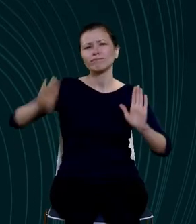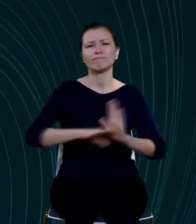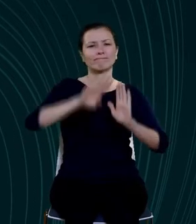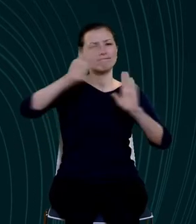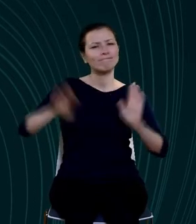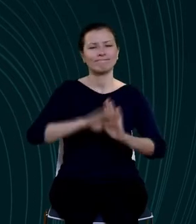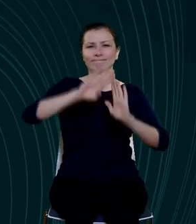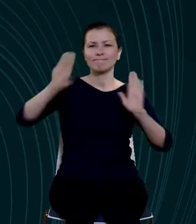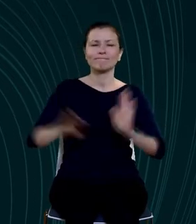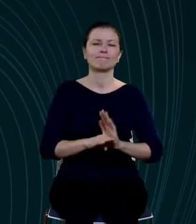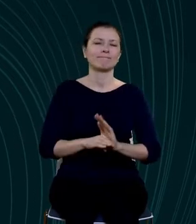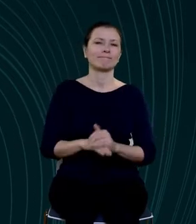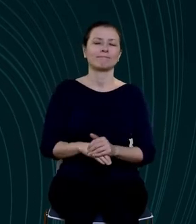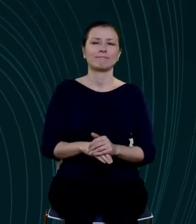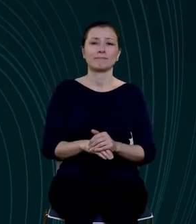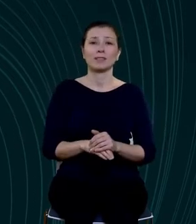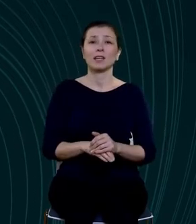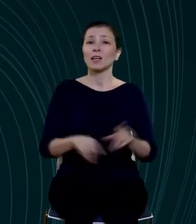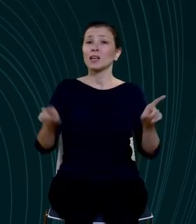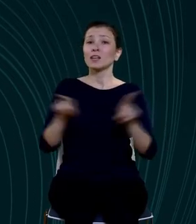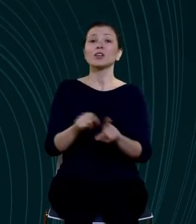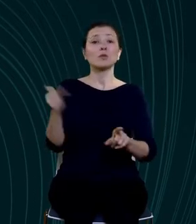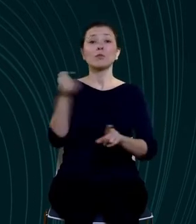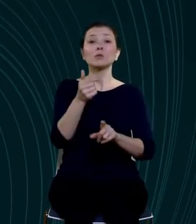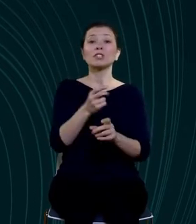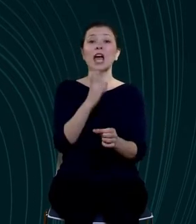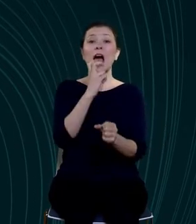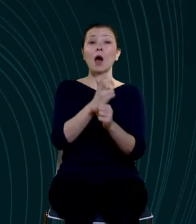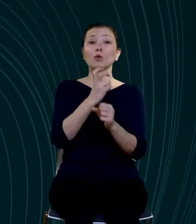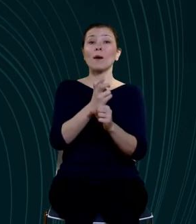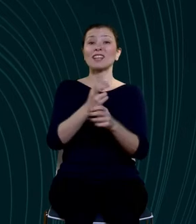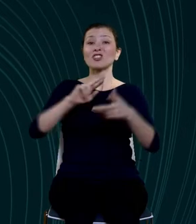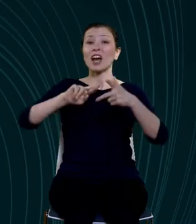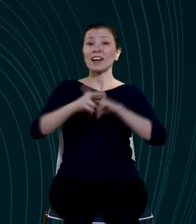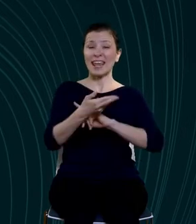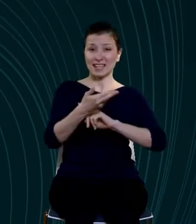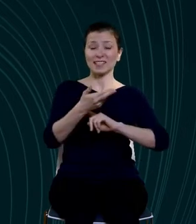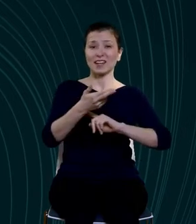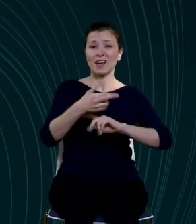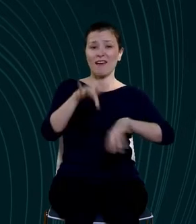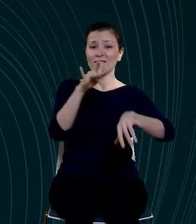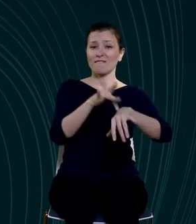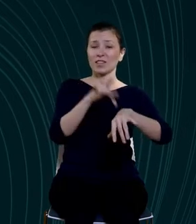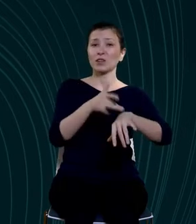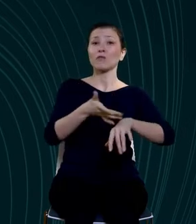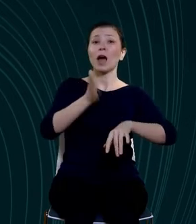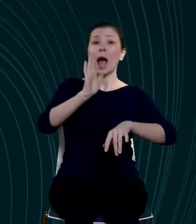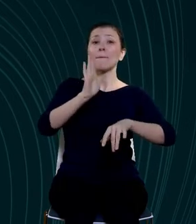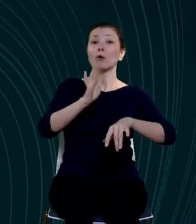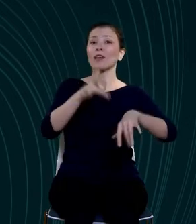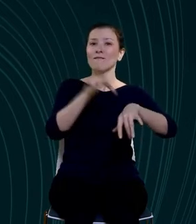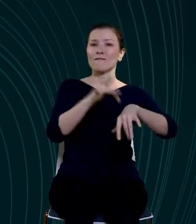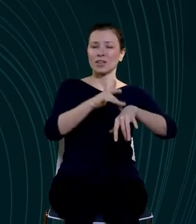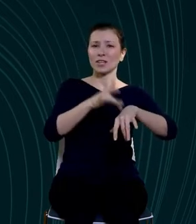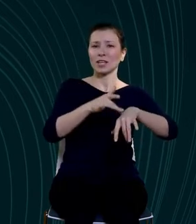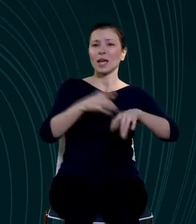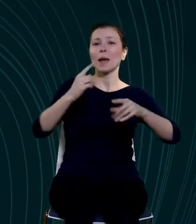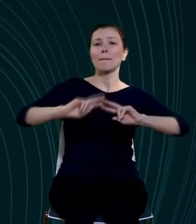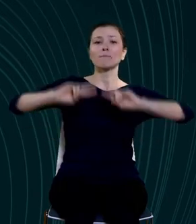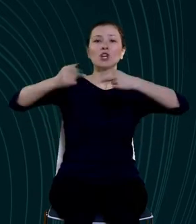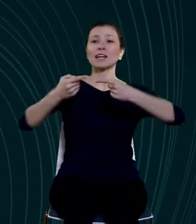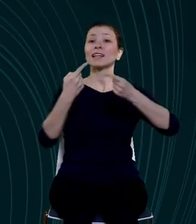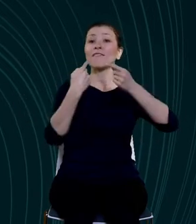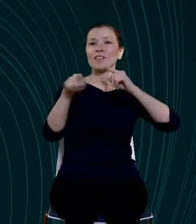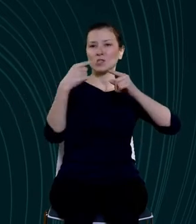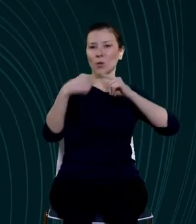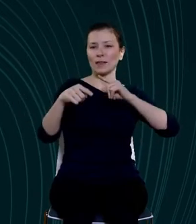się możliwością automatycznej rejestracji wyników, które następnie w sposób zdalny powinny być przekazane